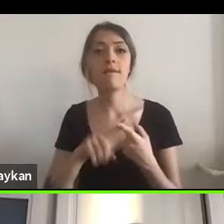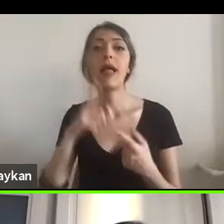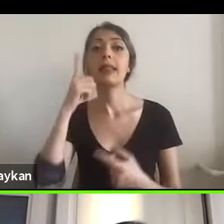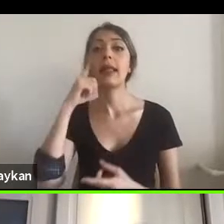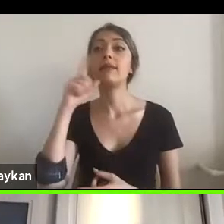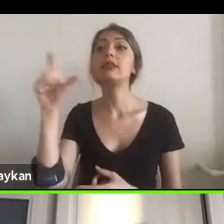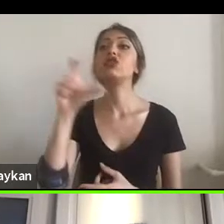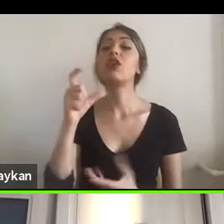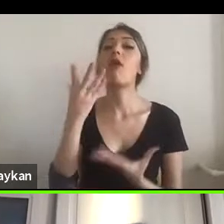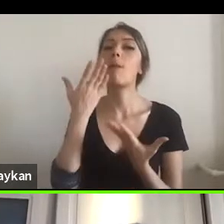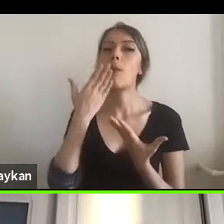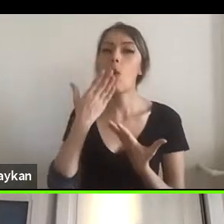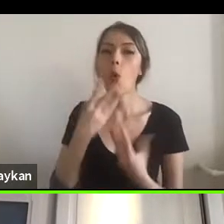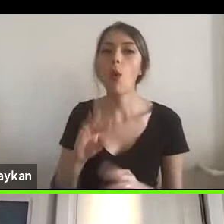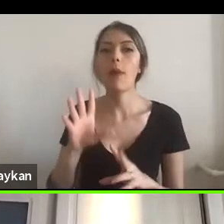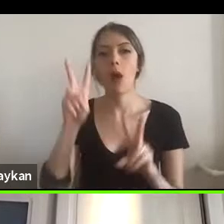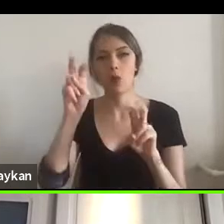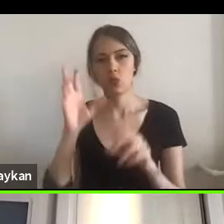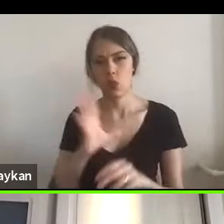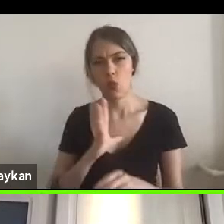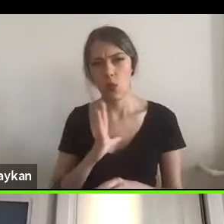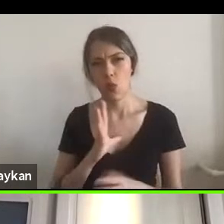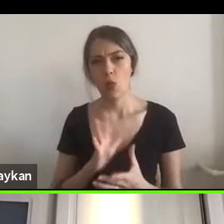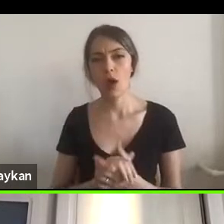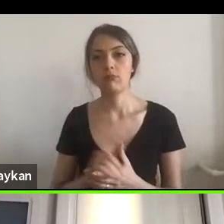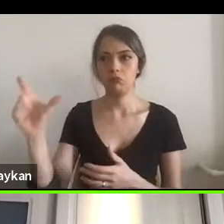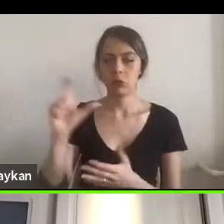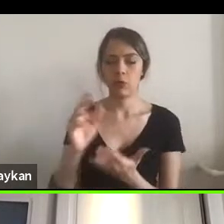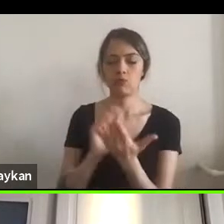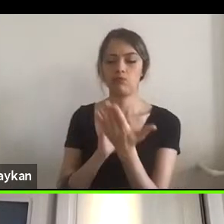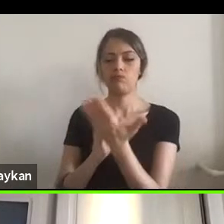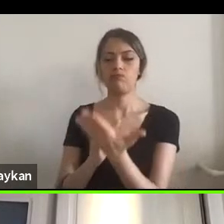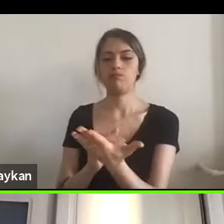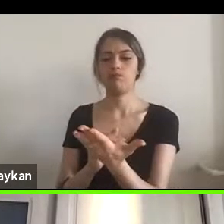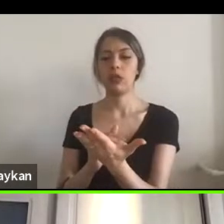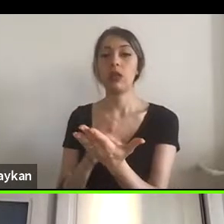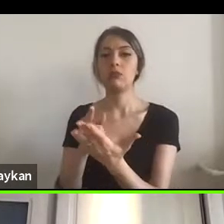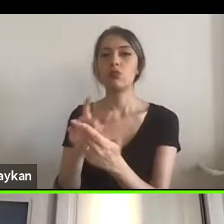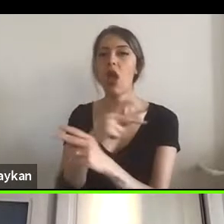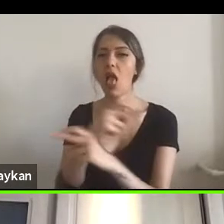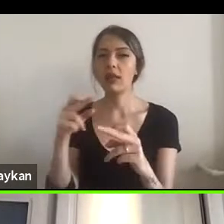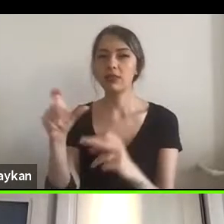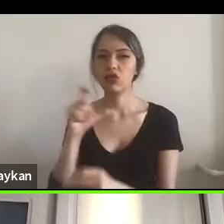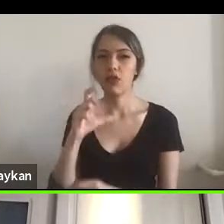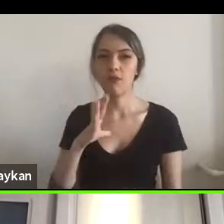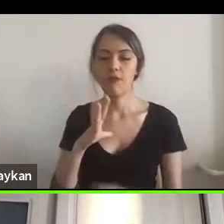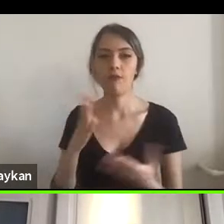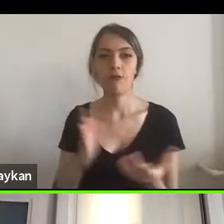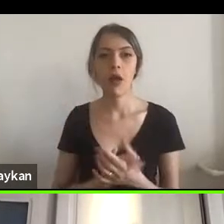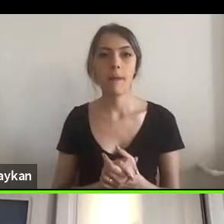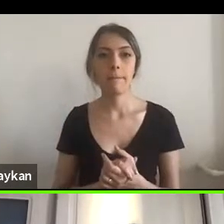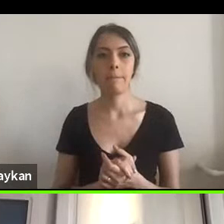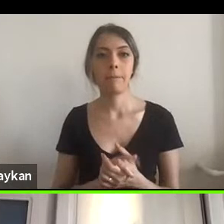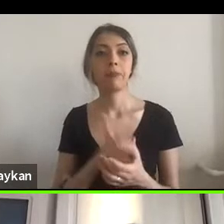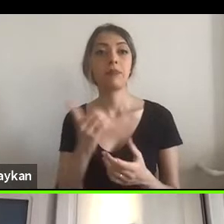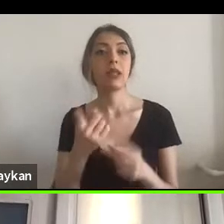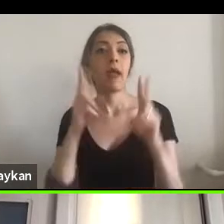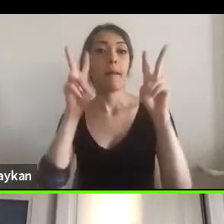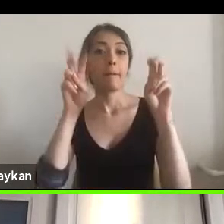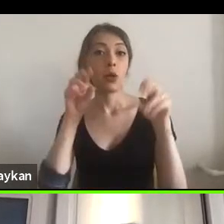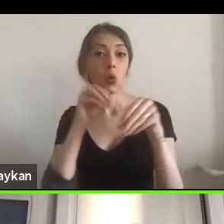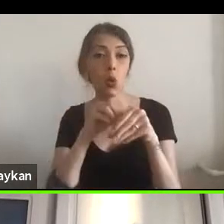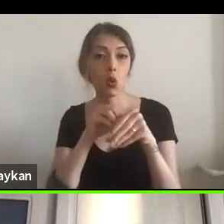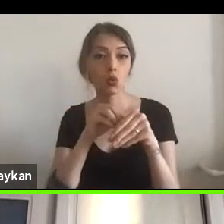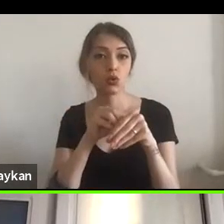vermediği konular da var. Yani o cevabında bir şey yazmadı. Belli bir konuda bir şey söylememenin de bir